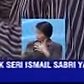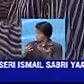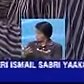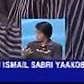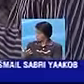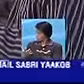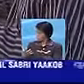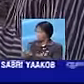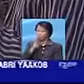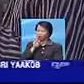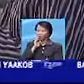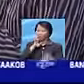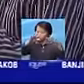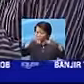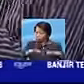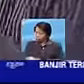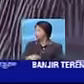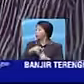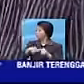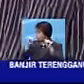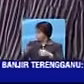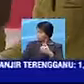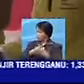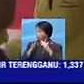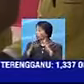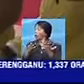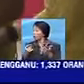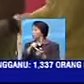agaknya air surut ni bila mereka boleh pulang ke rumah?